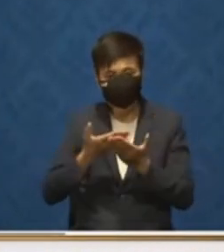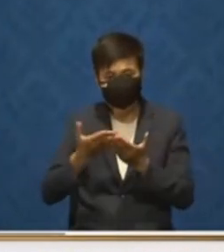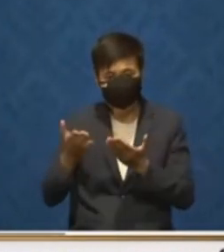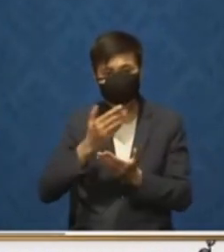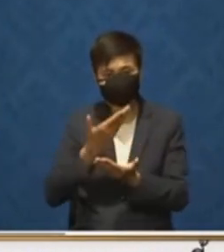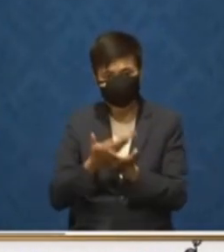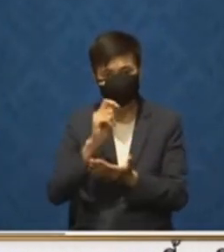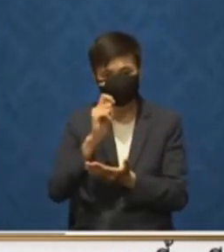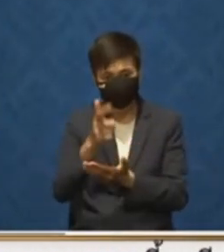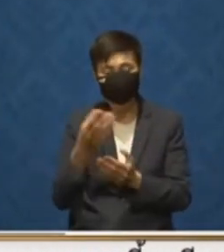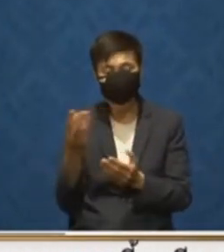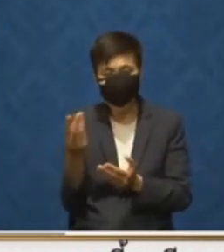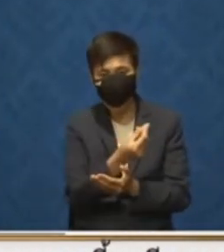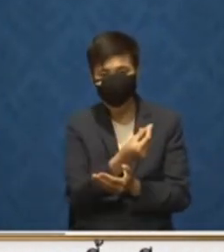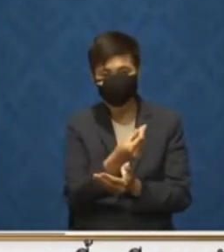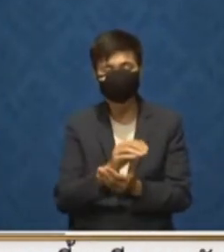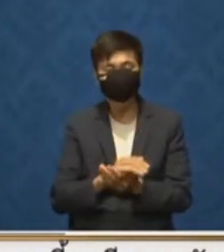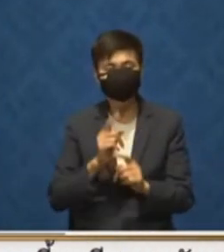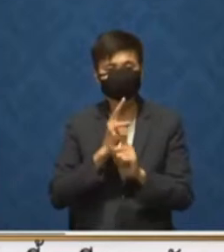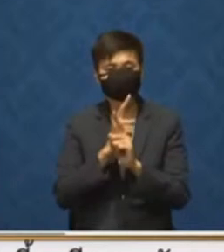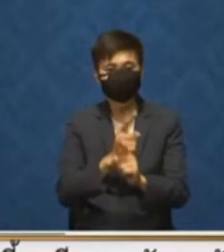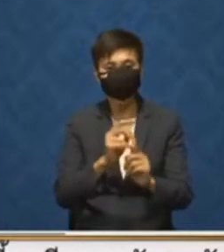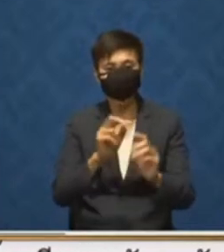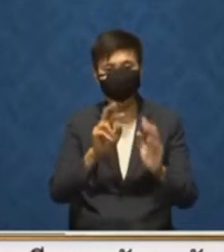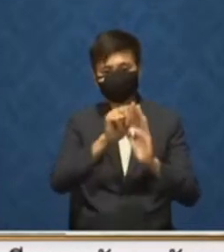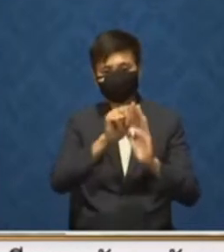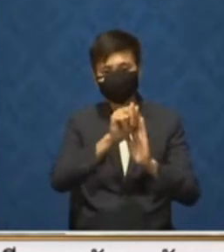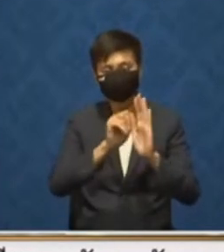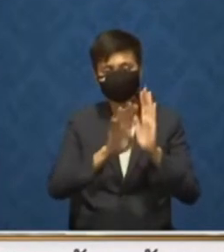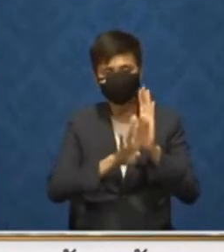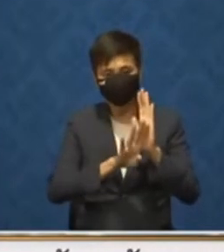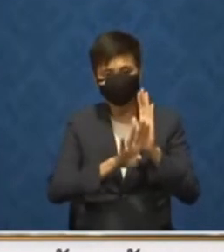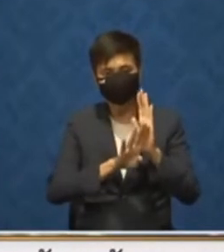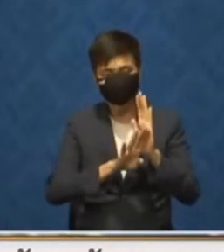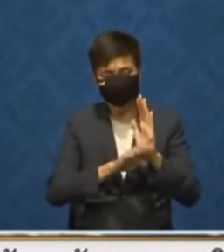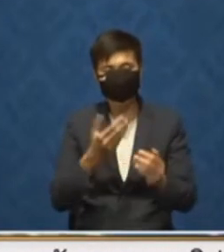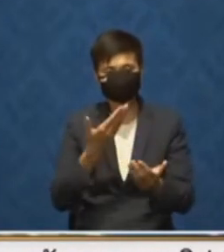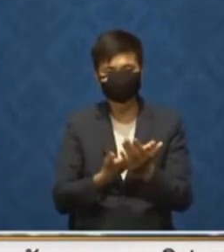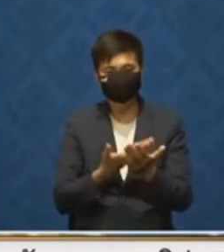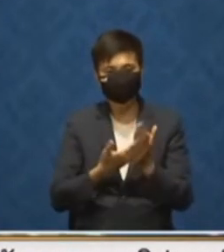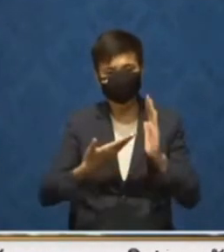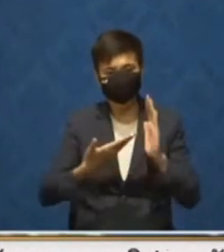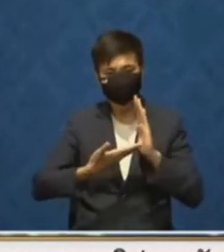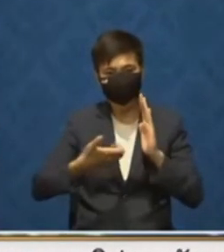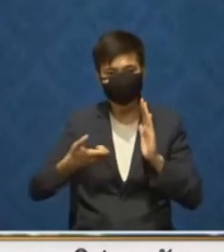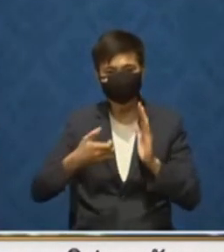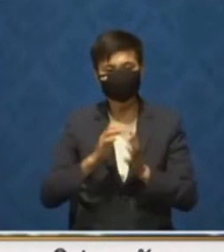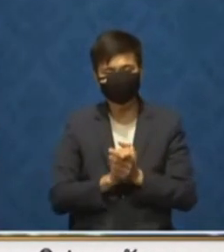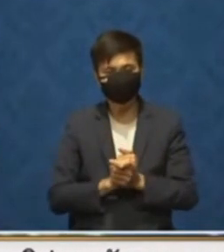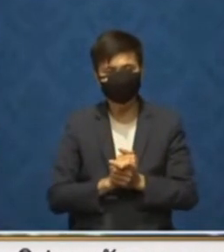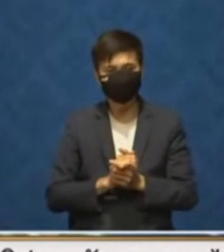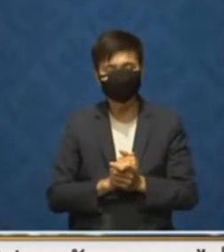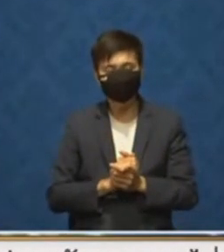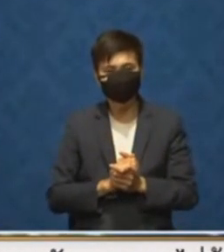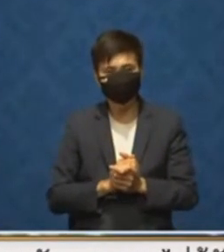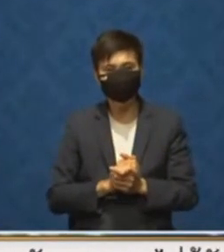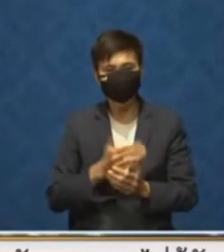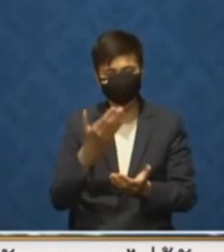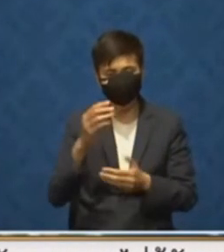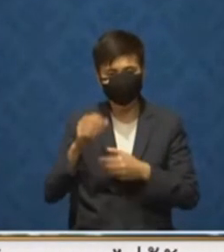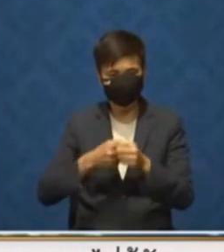ครับสอดคล้องกับนโยบายของรัฐบาลที่จะเร่งรัดการเบิกจ่ายเงินงบประมาณเพื่อให้สามารถก่อหนี้ผูกพันได้ภายในปีสองเอ่อประมาณ